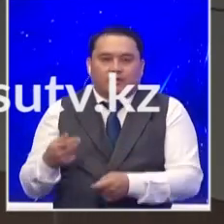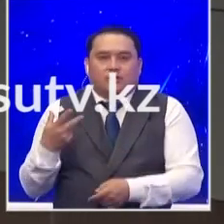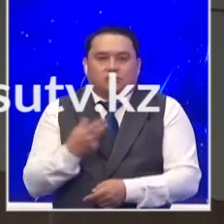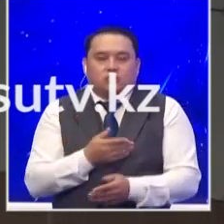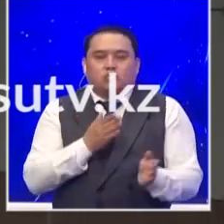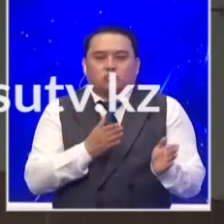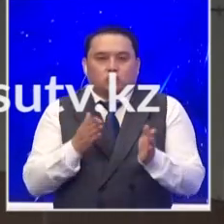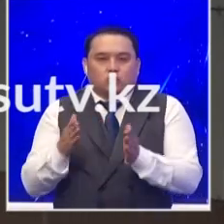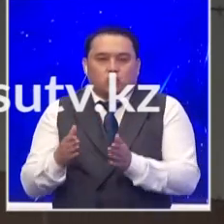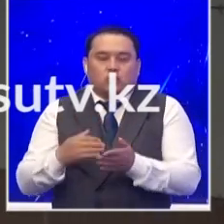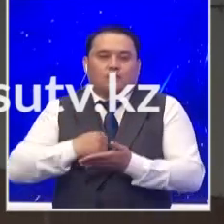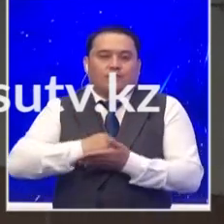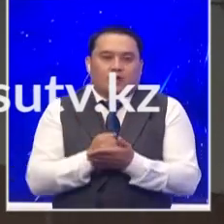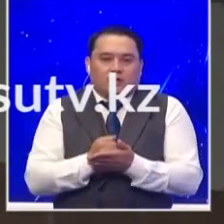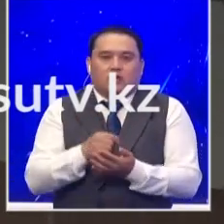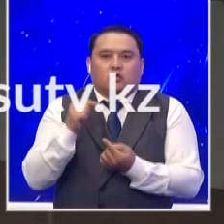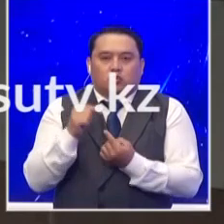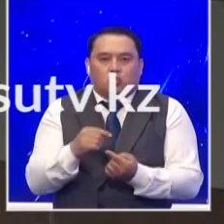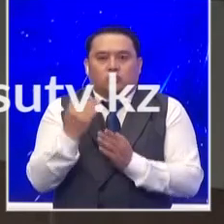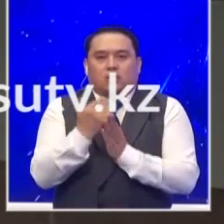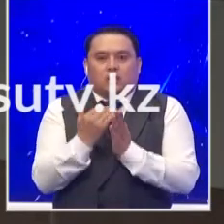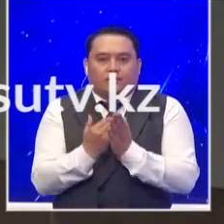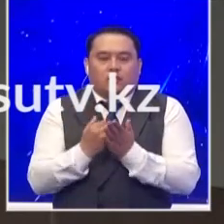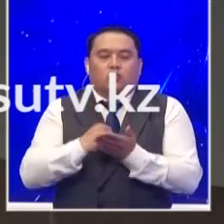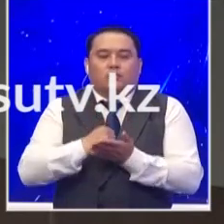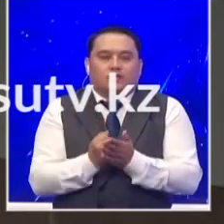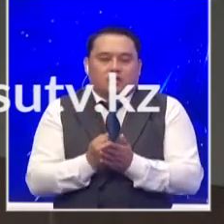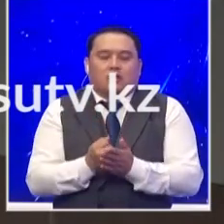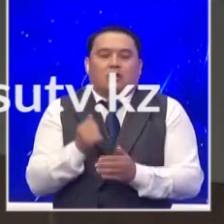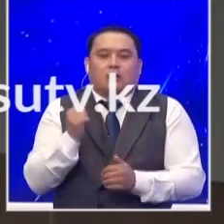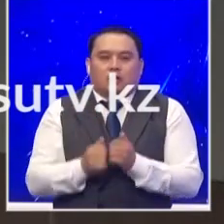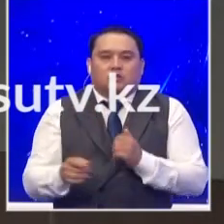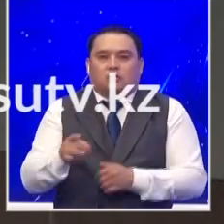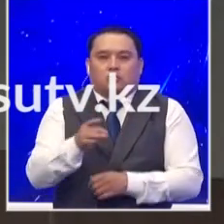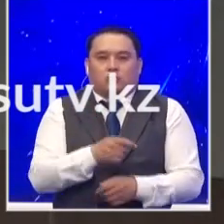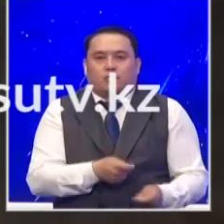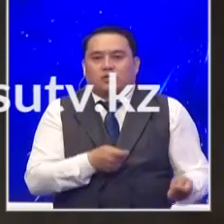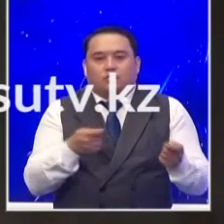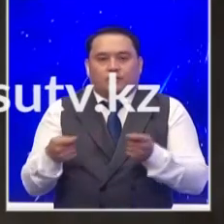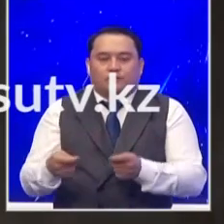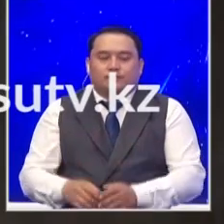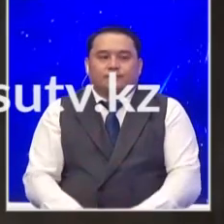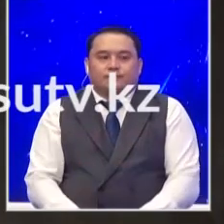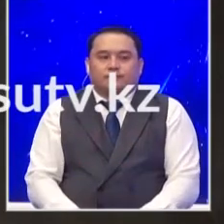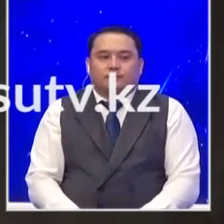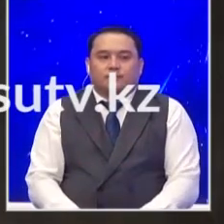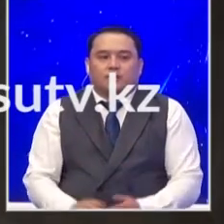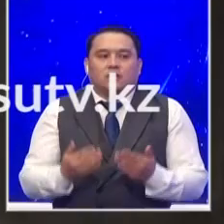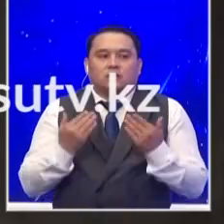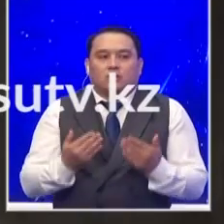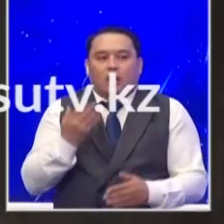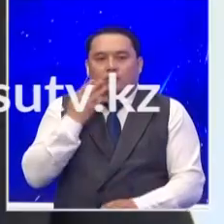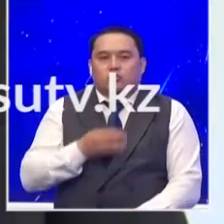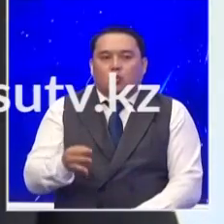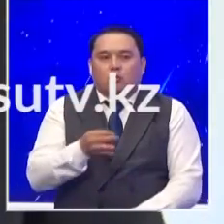четко определены. Есть конкретные графики, по которым в каждый регион Казахстана приходят вакцины. На сегодняшний день в Алматинской